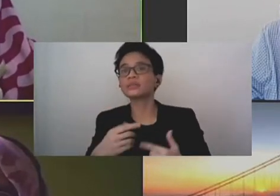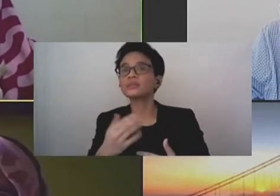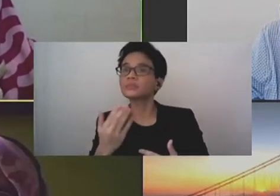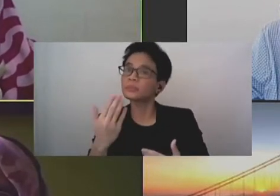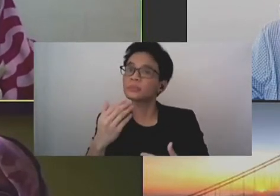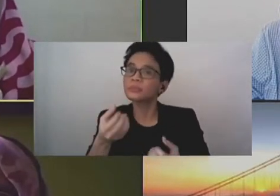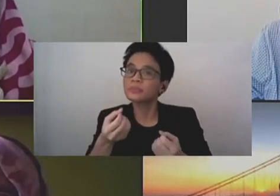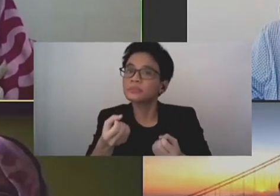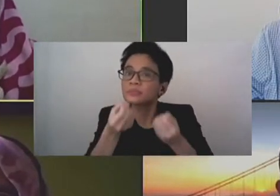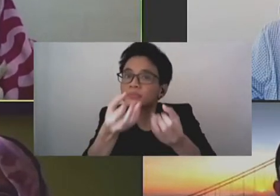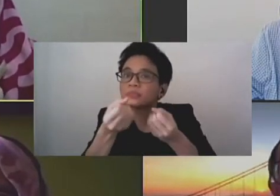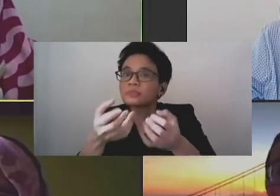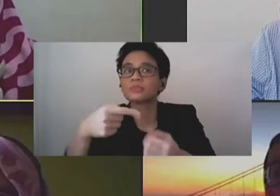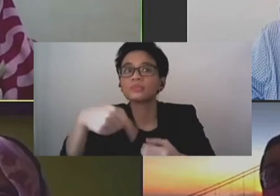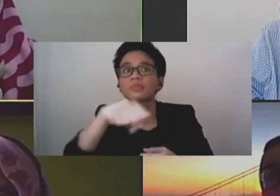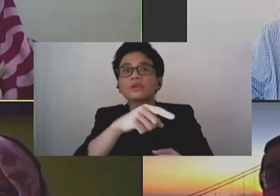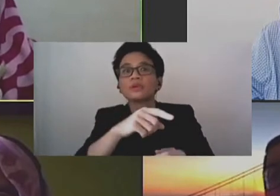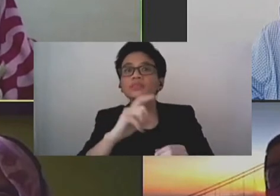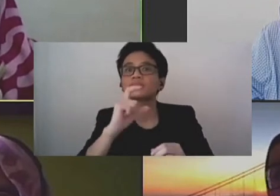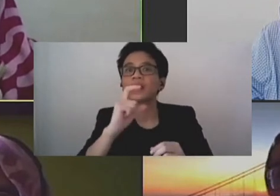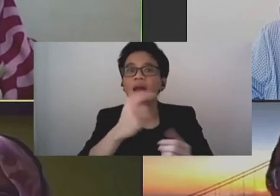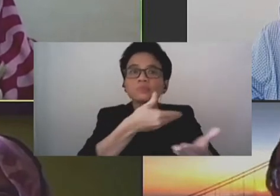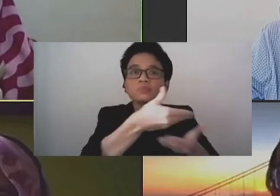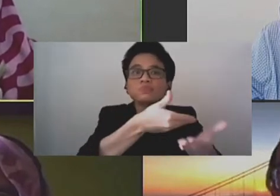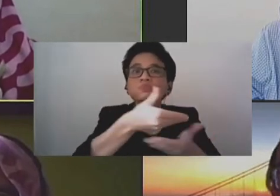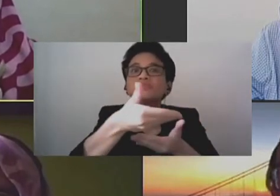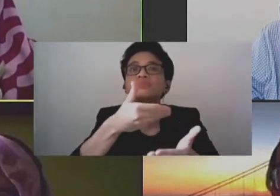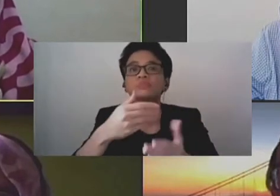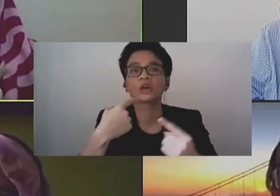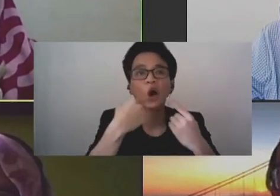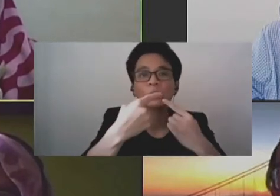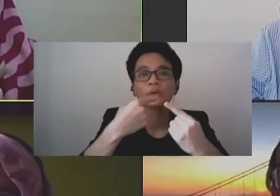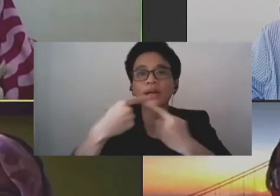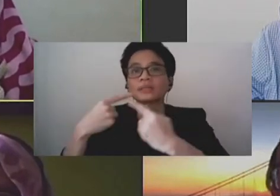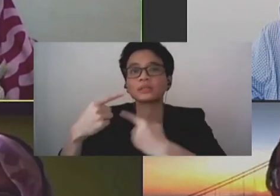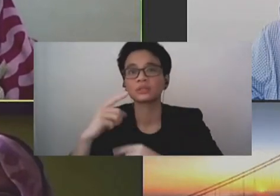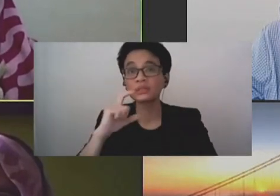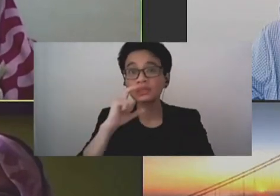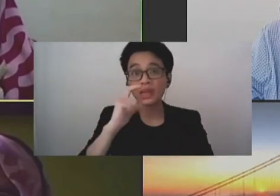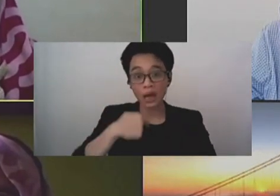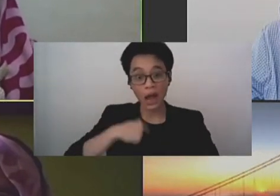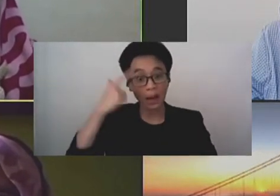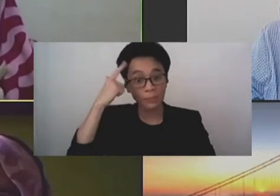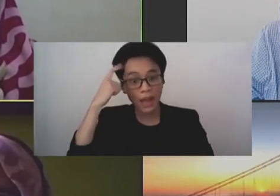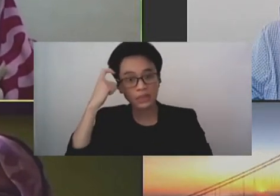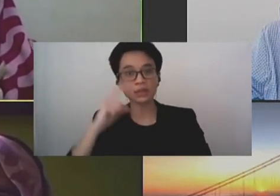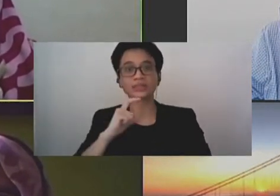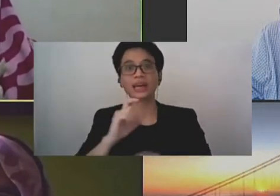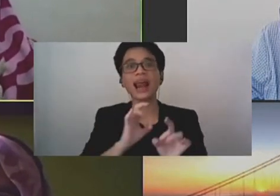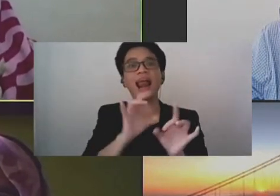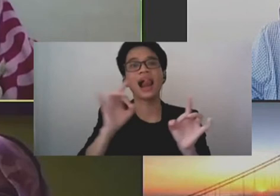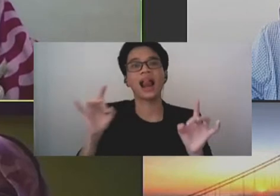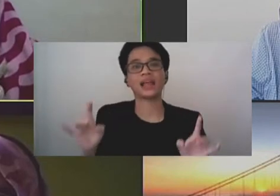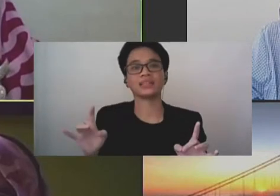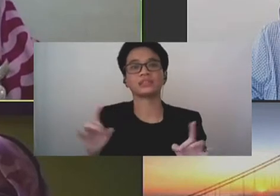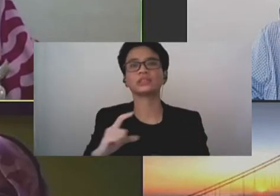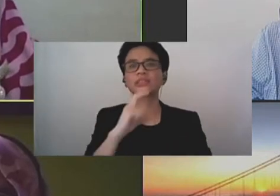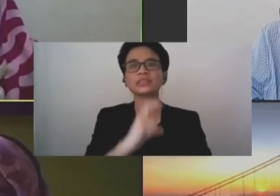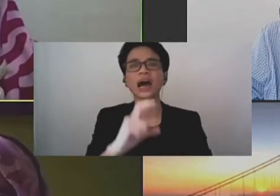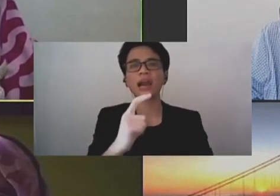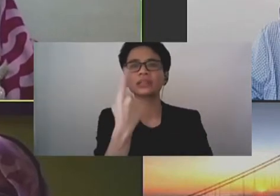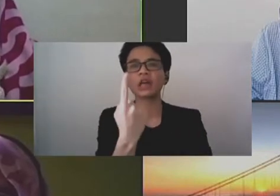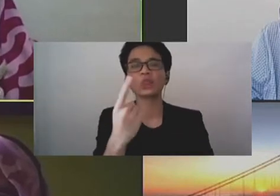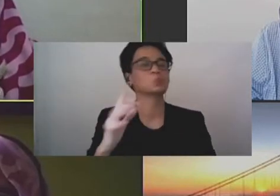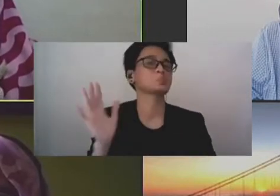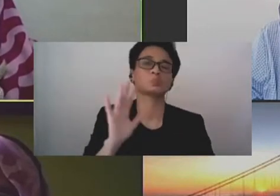orang belajar, cara orang berperilaku itu beda-beda sesuai dengan kapasitasnya saat itu. Nah, jadi mari